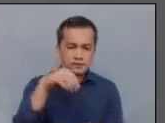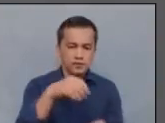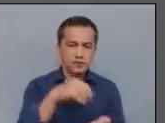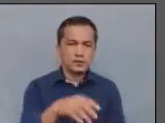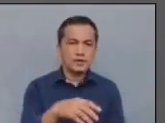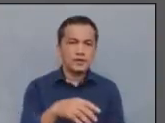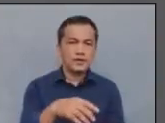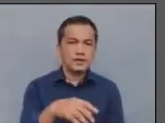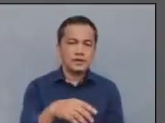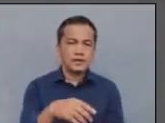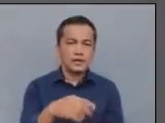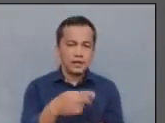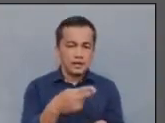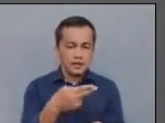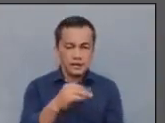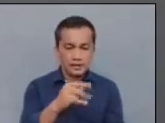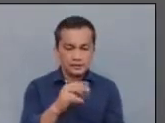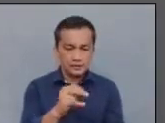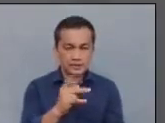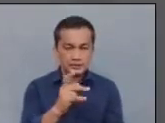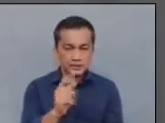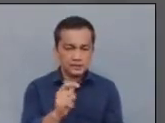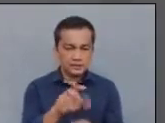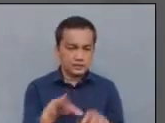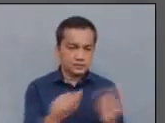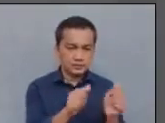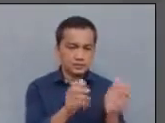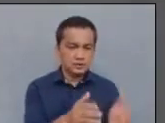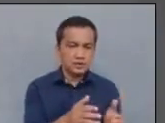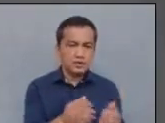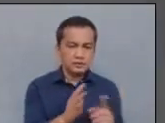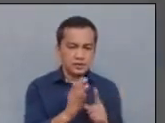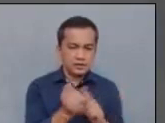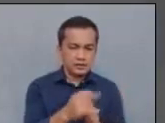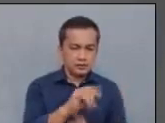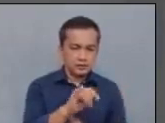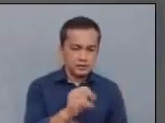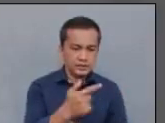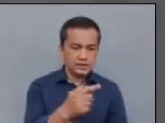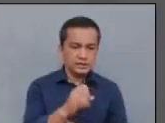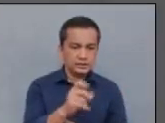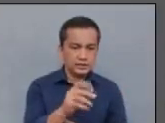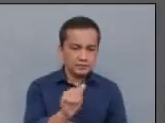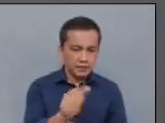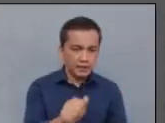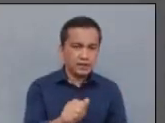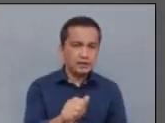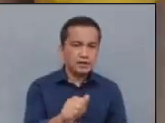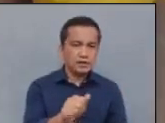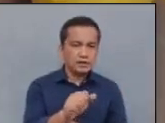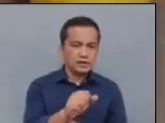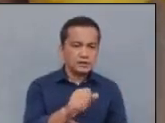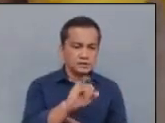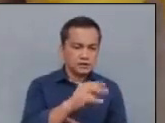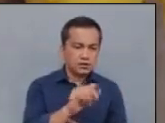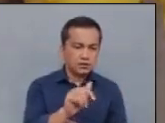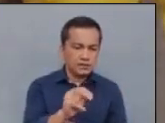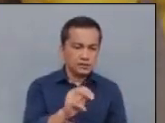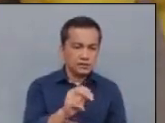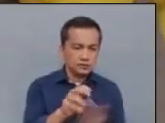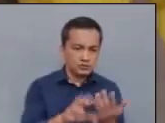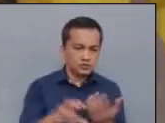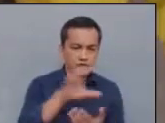kits para sa mga bakwit sa Barangay Puting Tsapa sa Huban, Sorsogon. Para ito sa mga naapektuhan ng pagsabog ng Bulkang